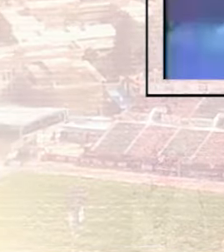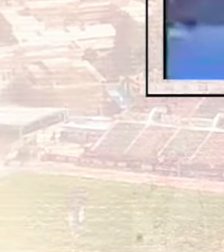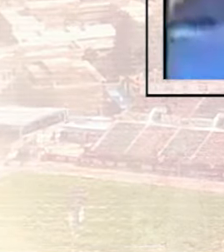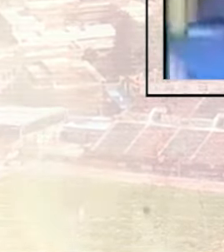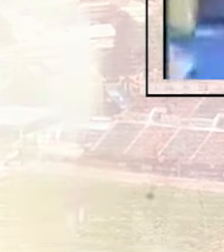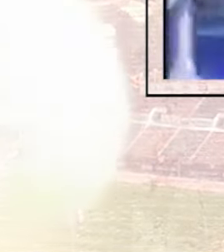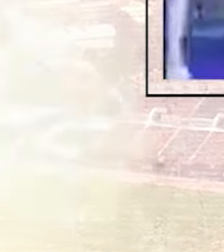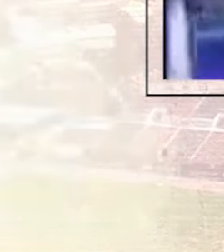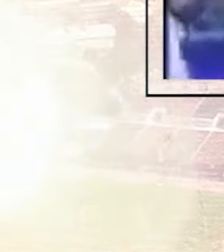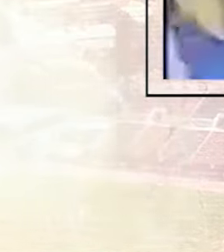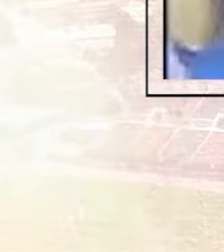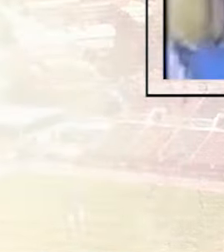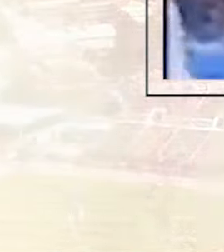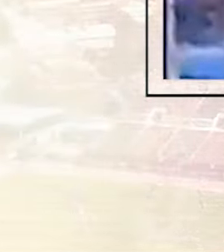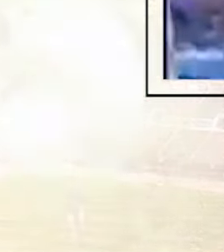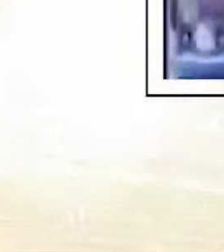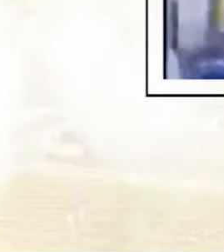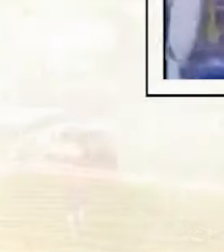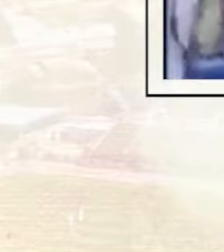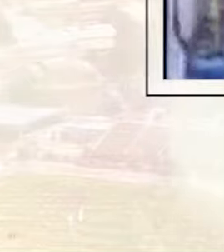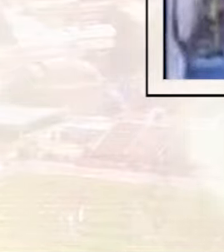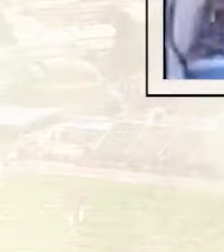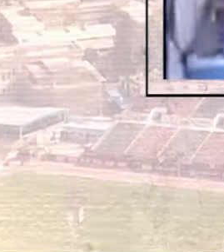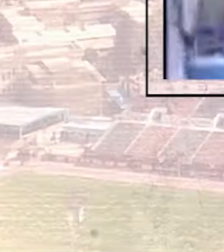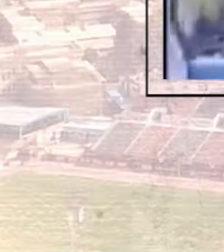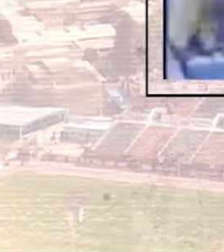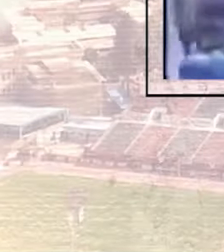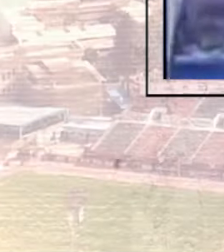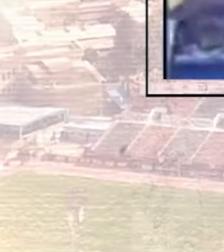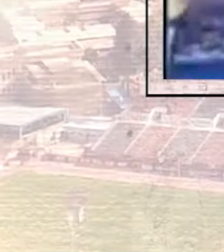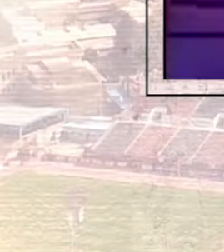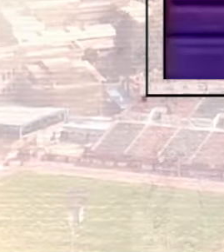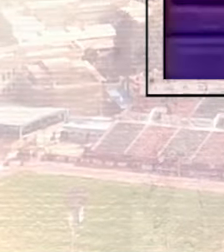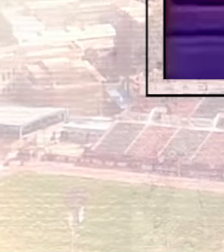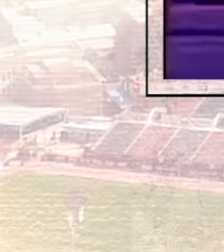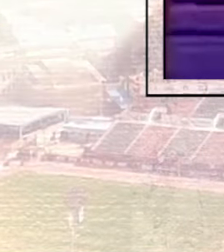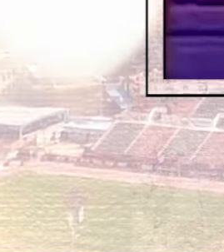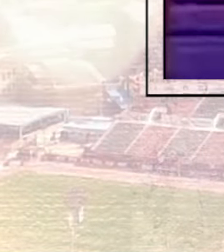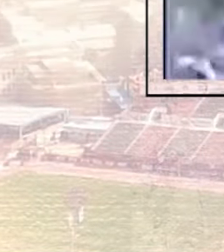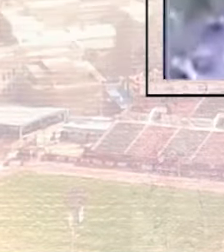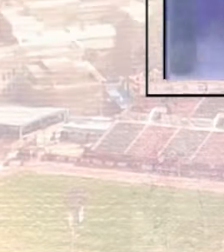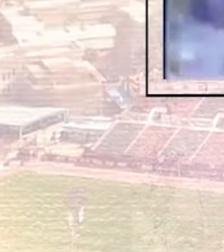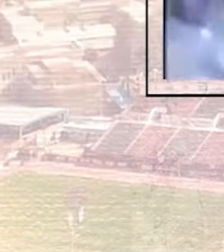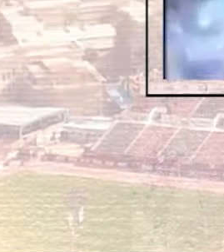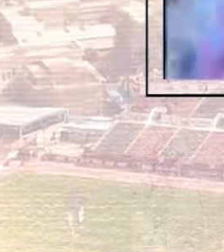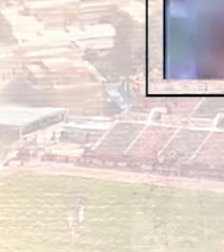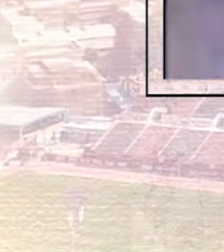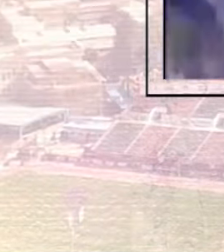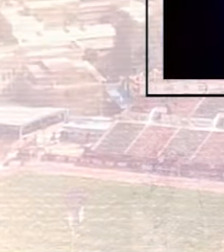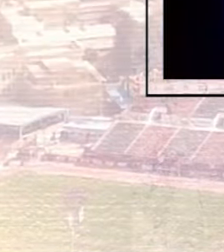الشوكولاته لبلاش يا ولا، روح رجع البطاطا لبلاش يا